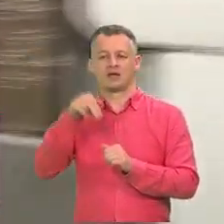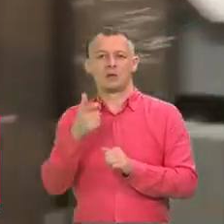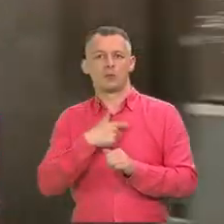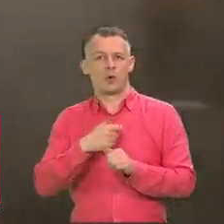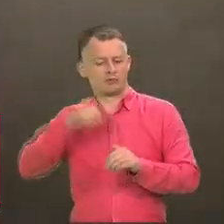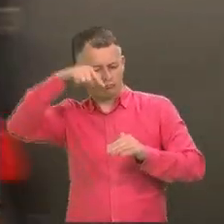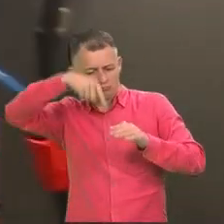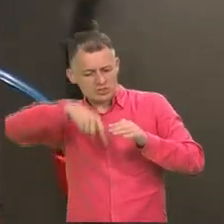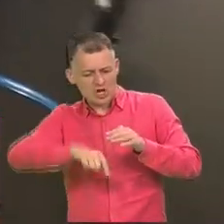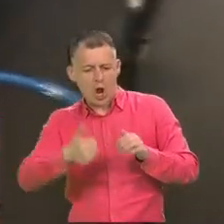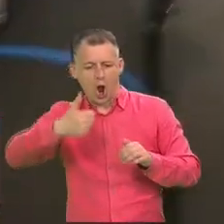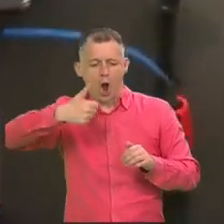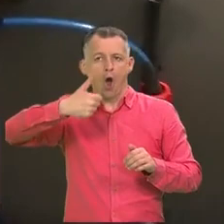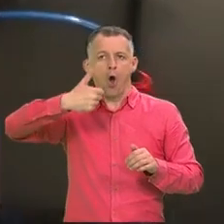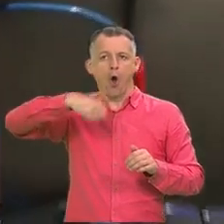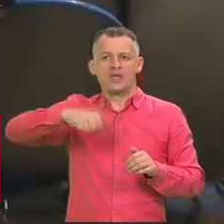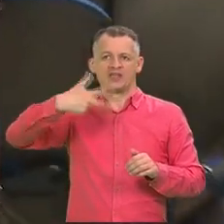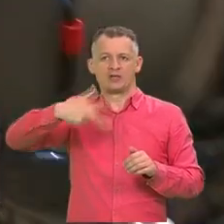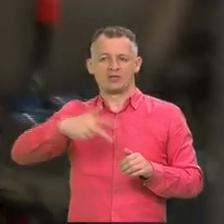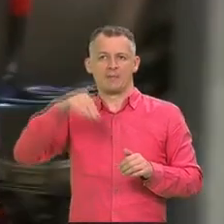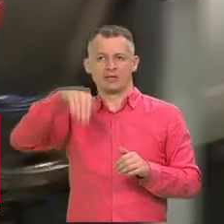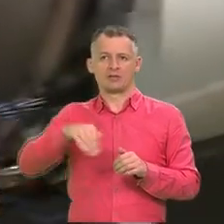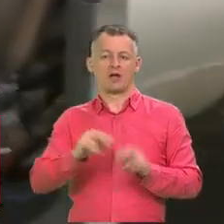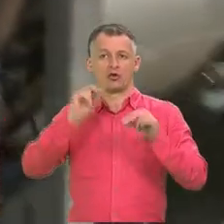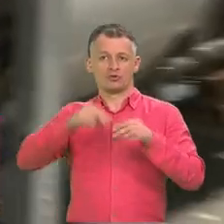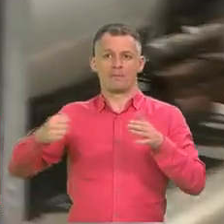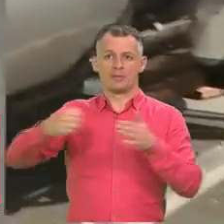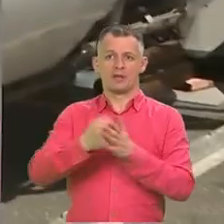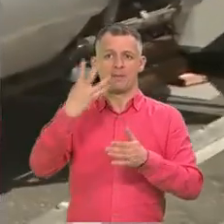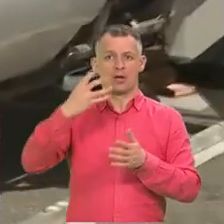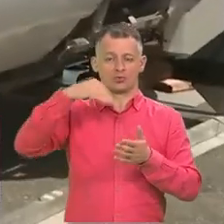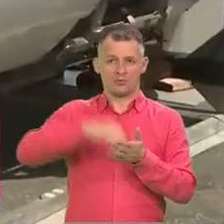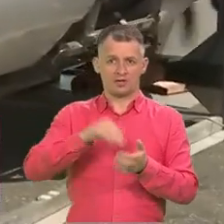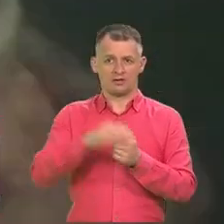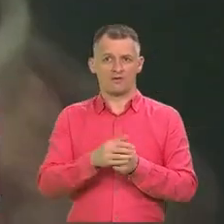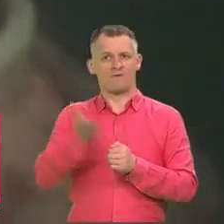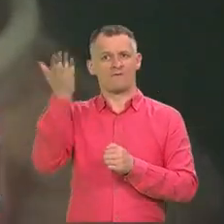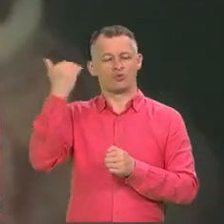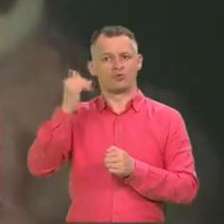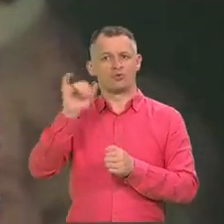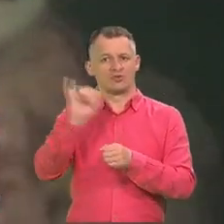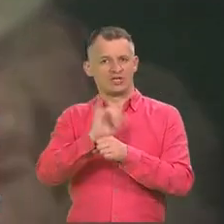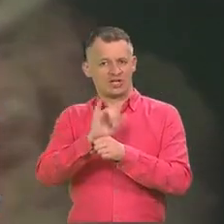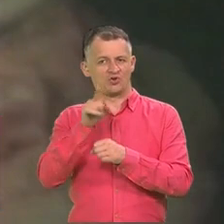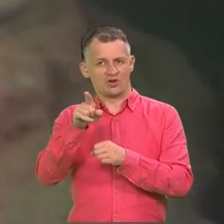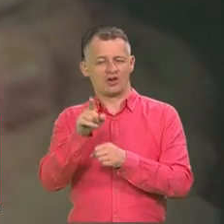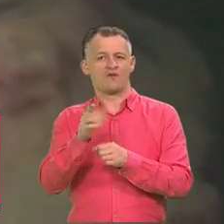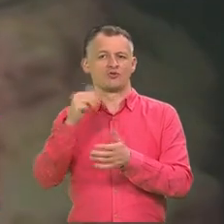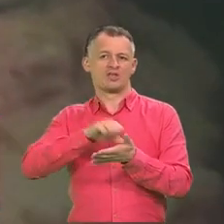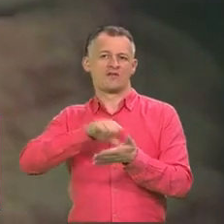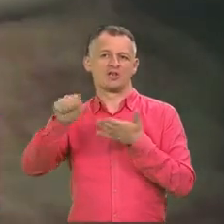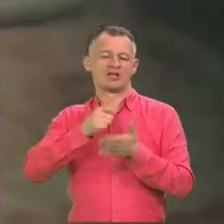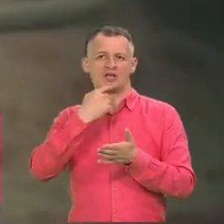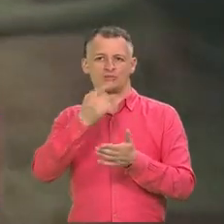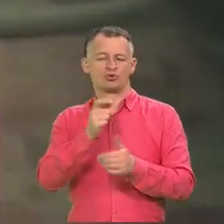scufundare de până la 1300 de metri, dar a coborât până la 4000. Fostul director tehnic al OceanGate ar fi fost concediat atunci când ar fi